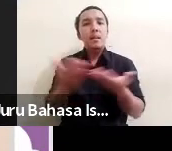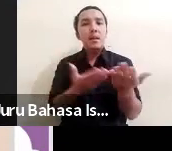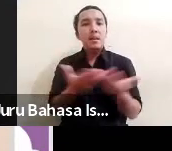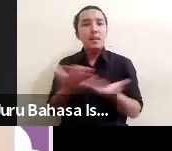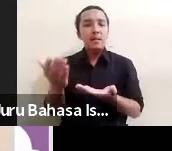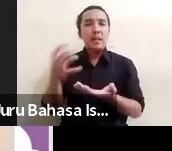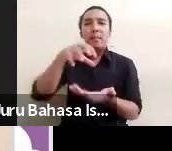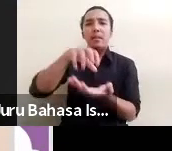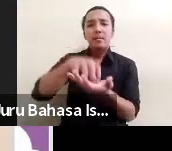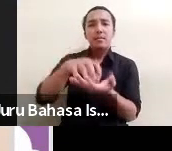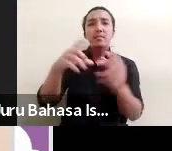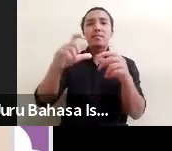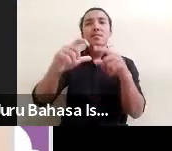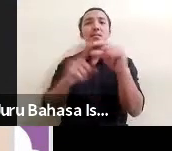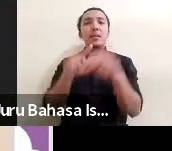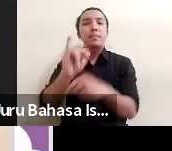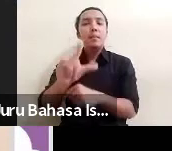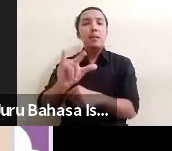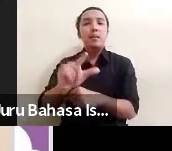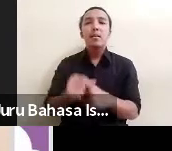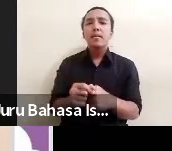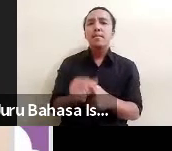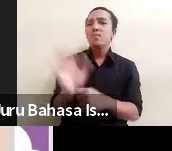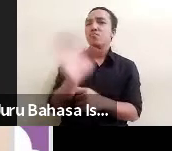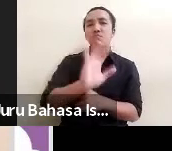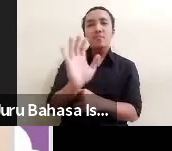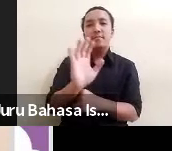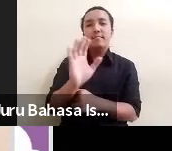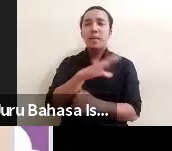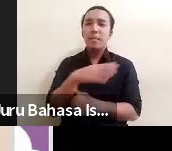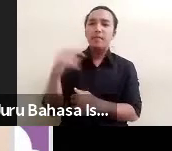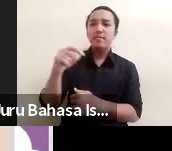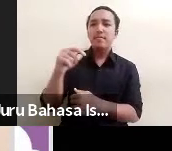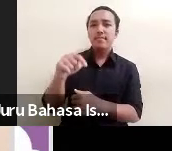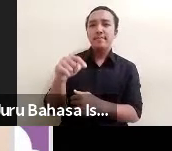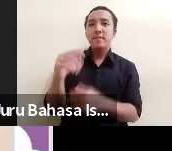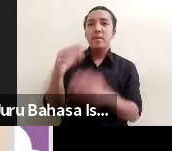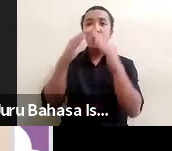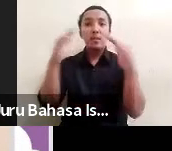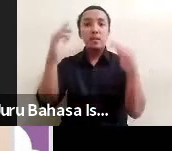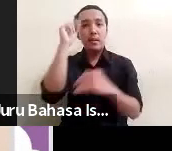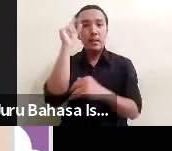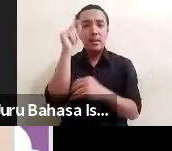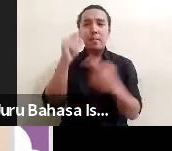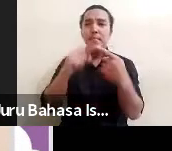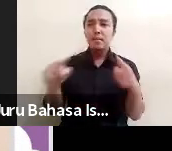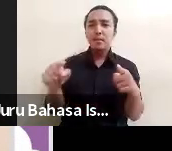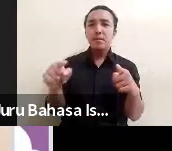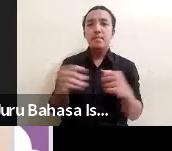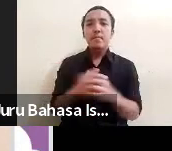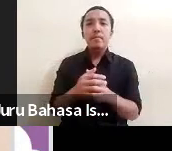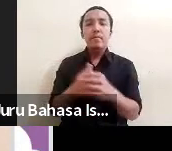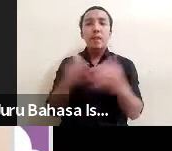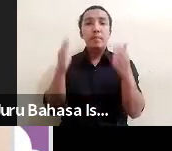Bukan hanya di, selama ini kan hanya di Nukes, RSUD, tapi juga ke bidang lainnya